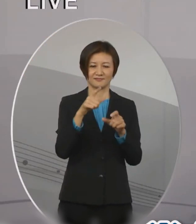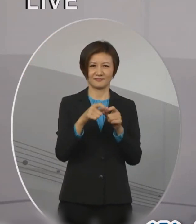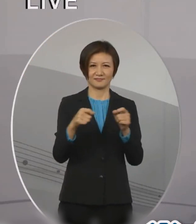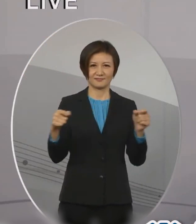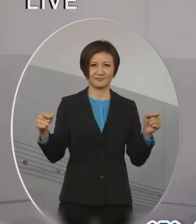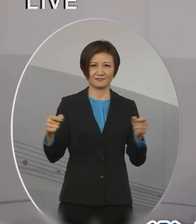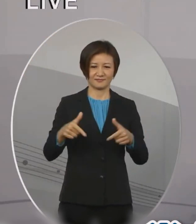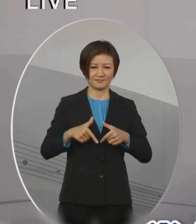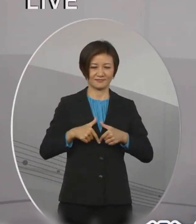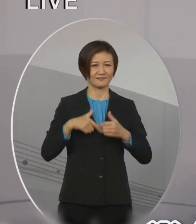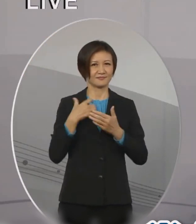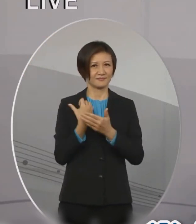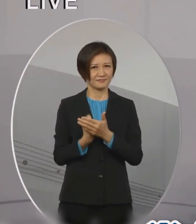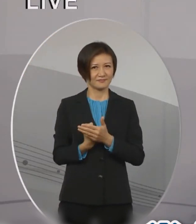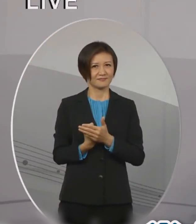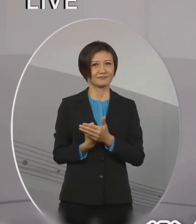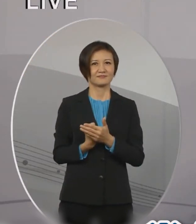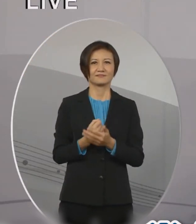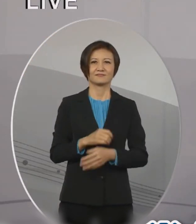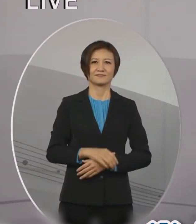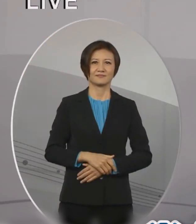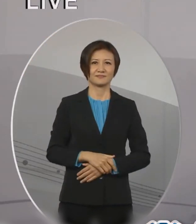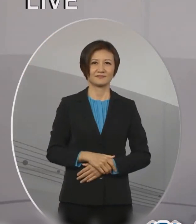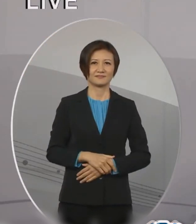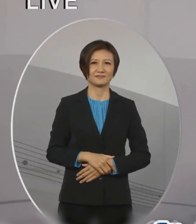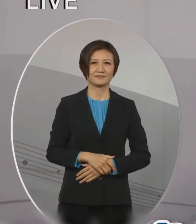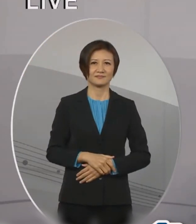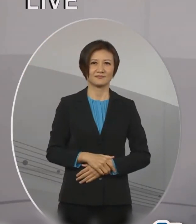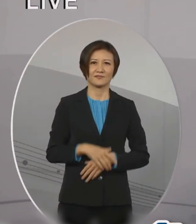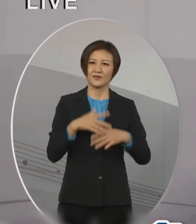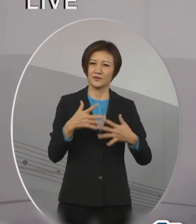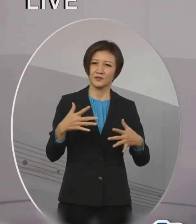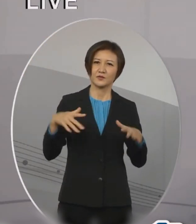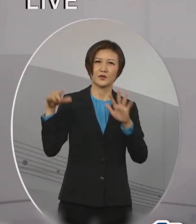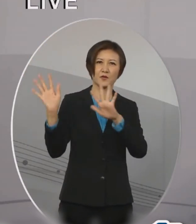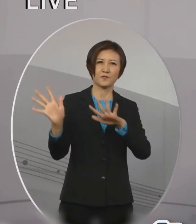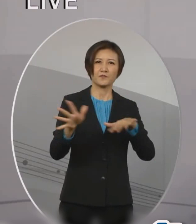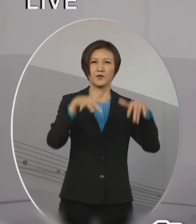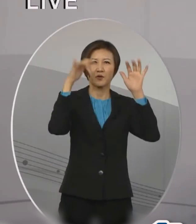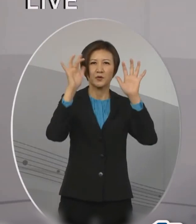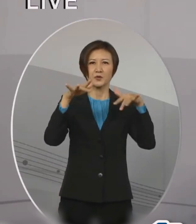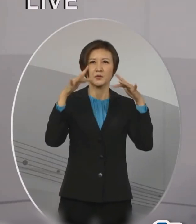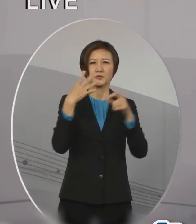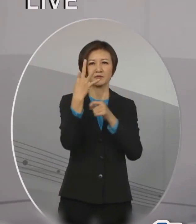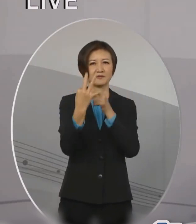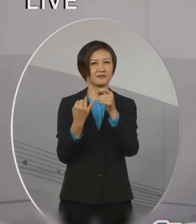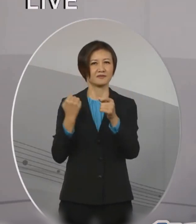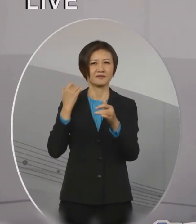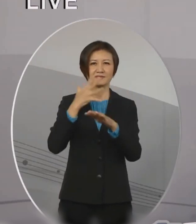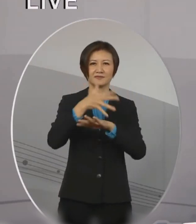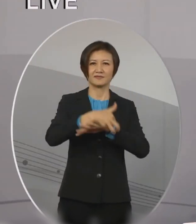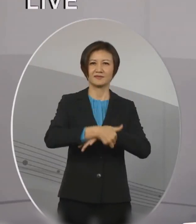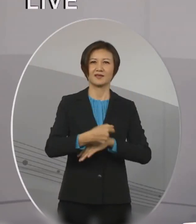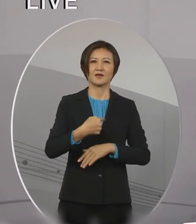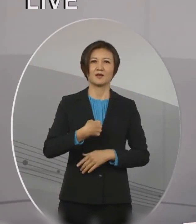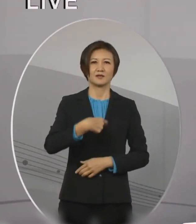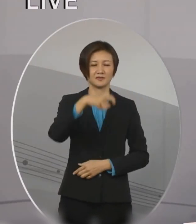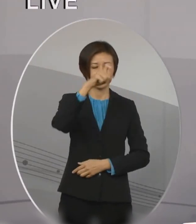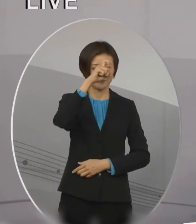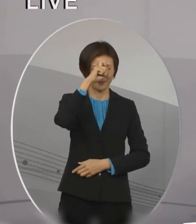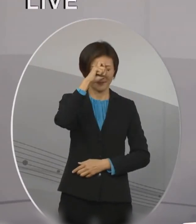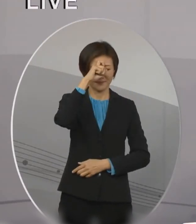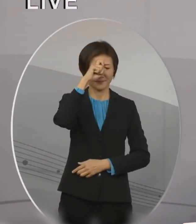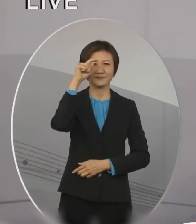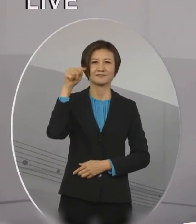你我的心中，多少风雨的岁月，我只愿